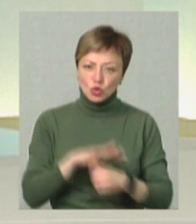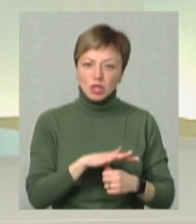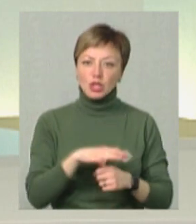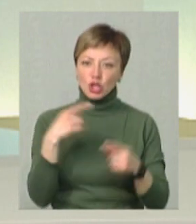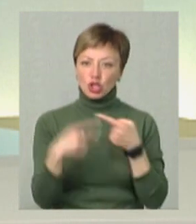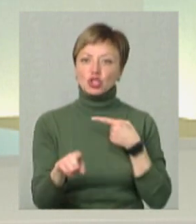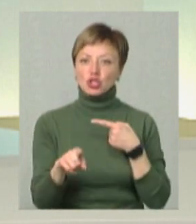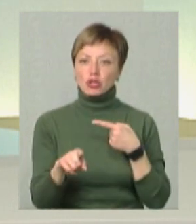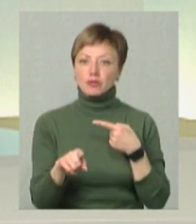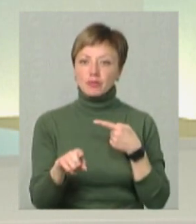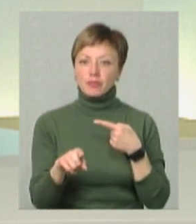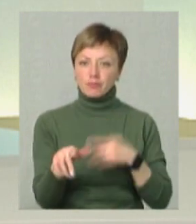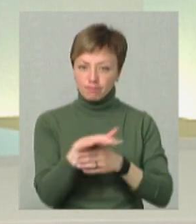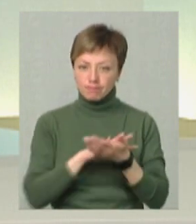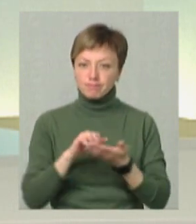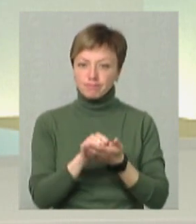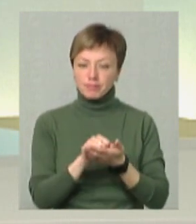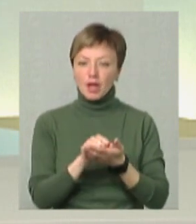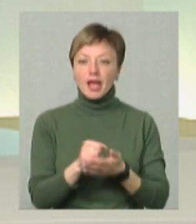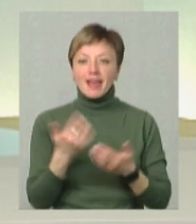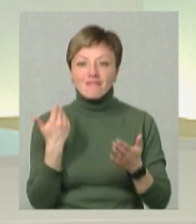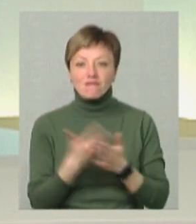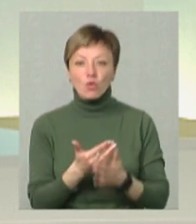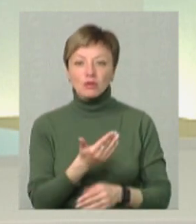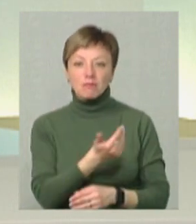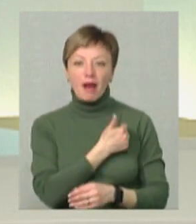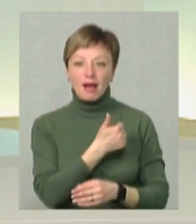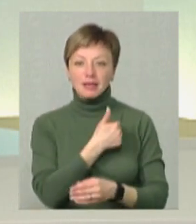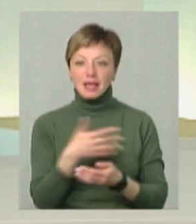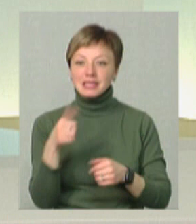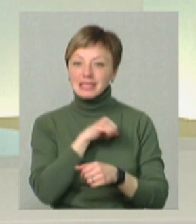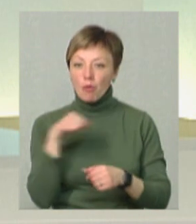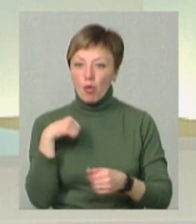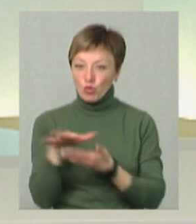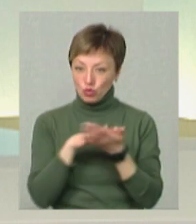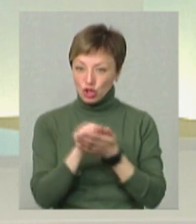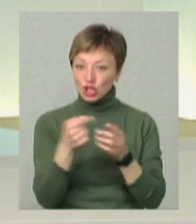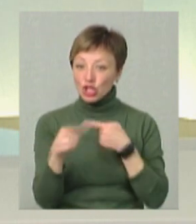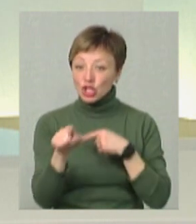інших. І от прагнення самому душити інших